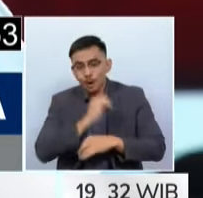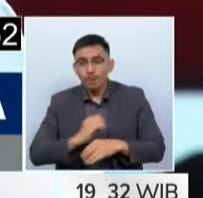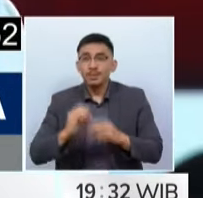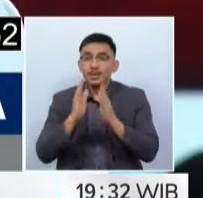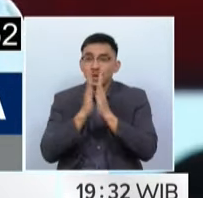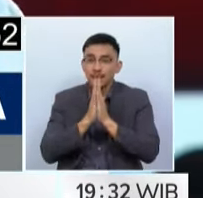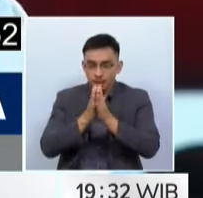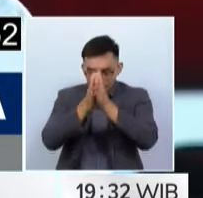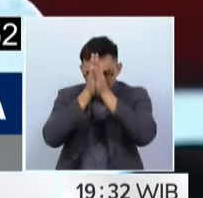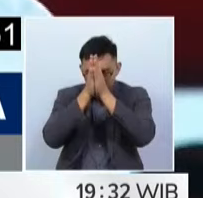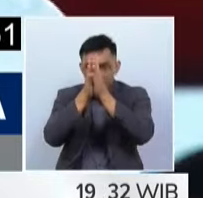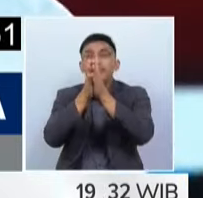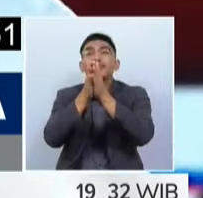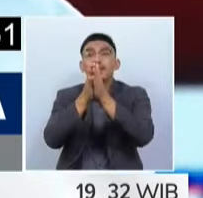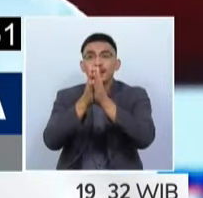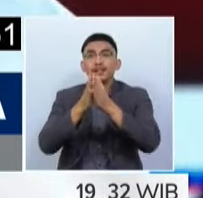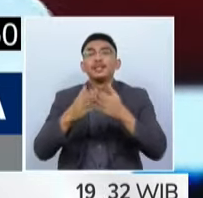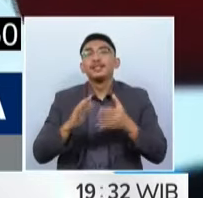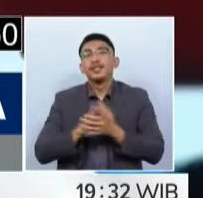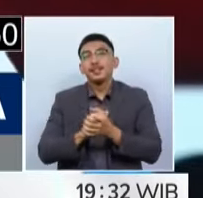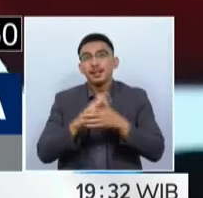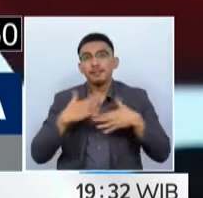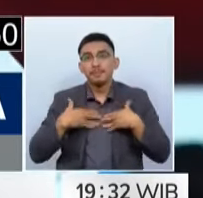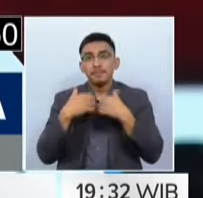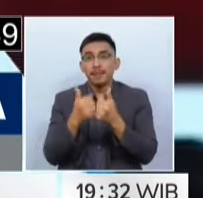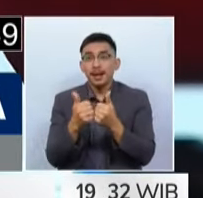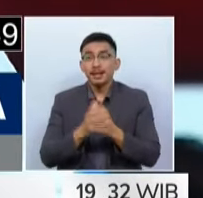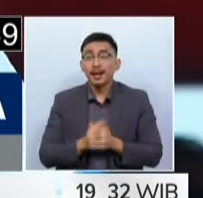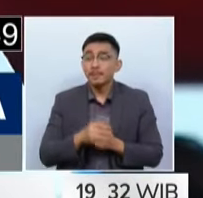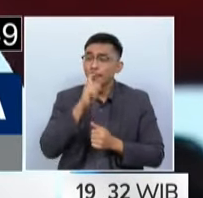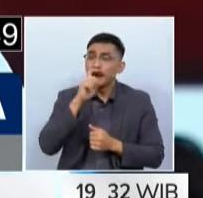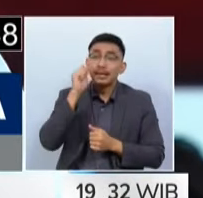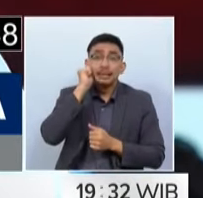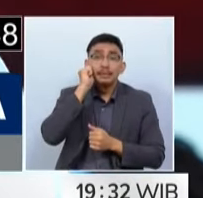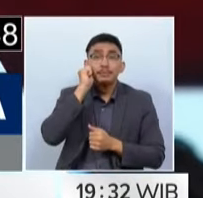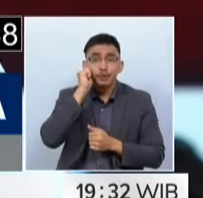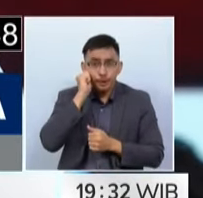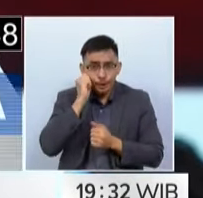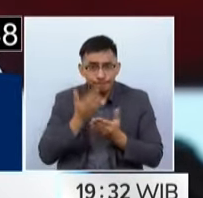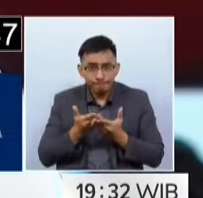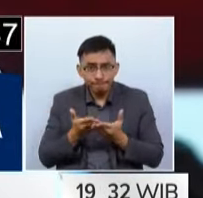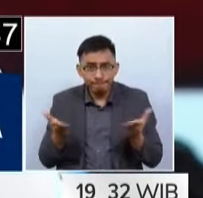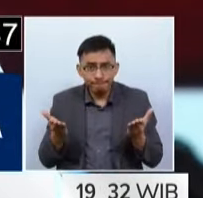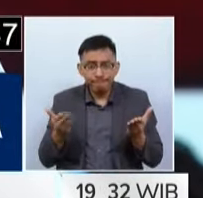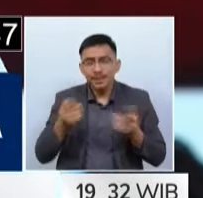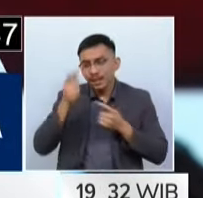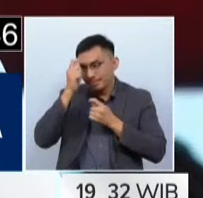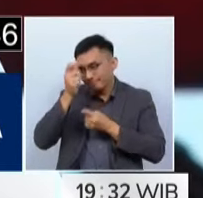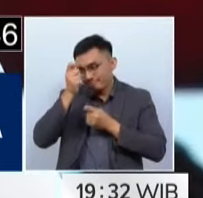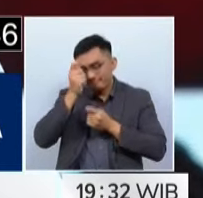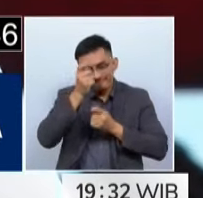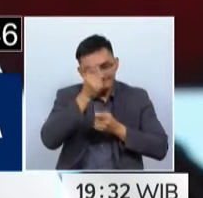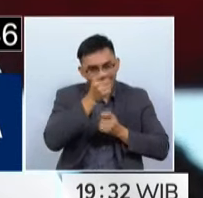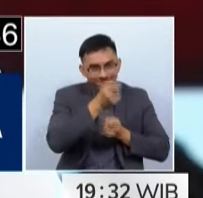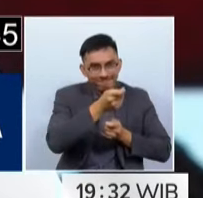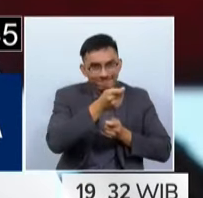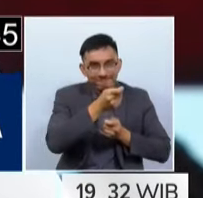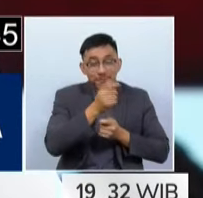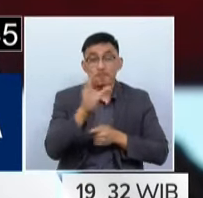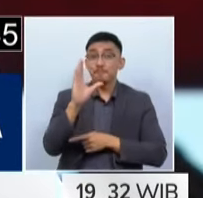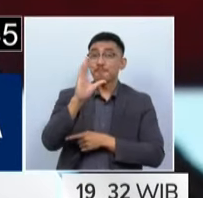namo budaya salam kebajikan bapak-bapak ibu-ibu sekalian yang saya hormati Malam ini